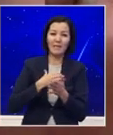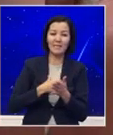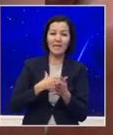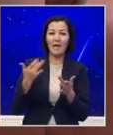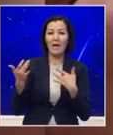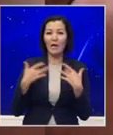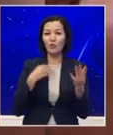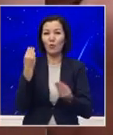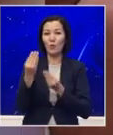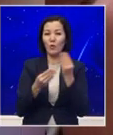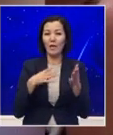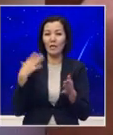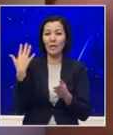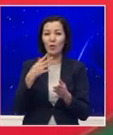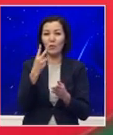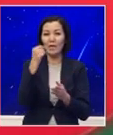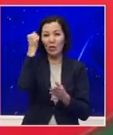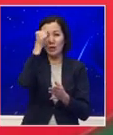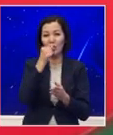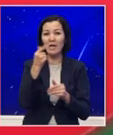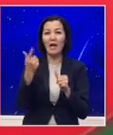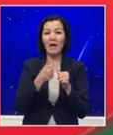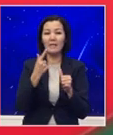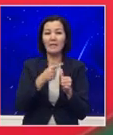періште атанғанына 52 жыл. Енді